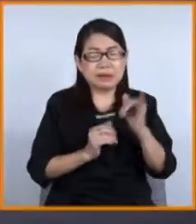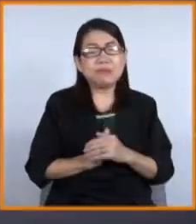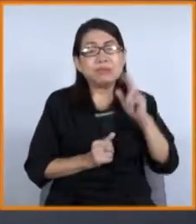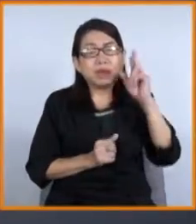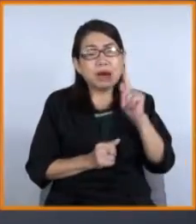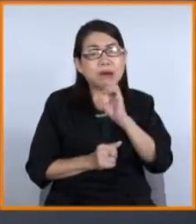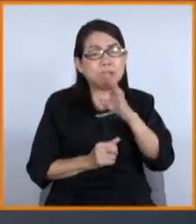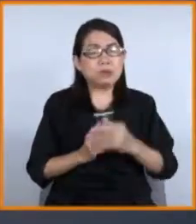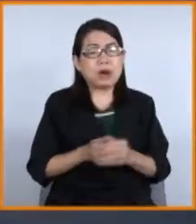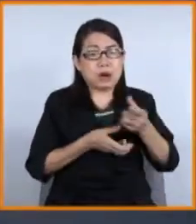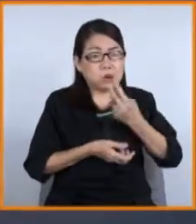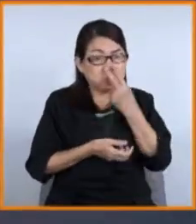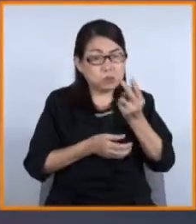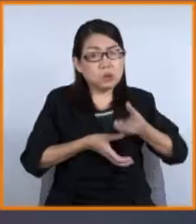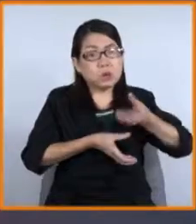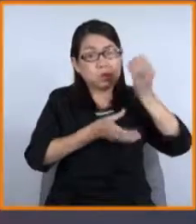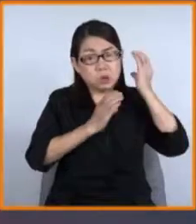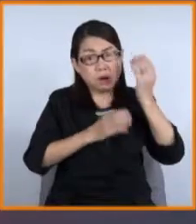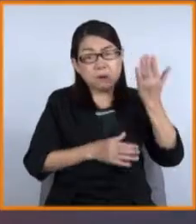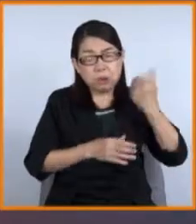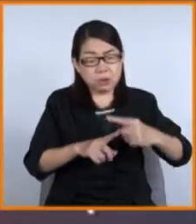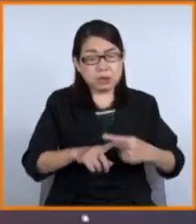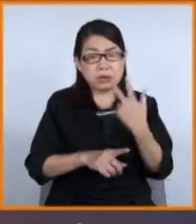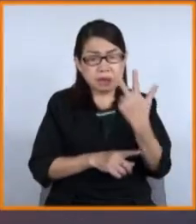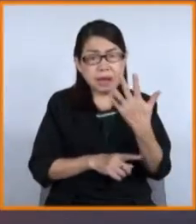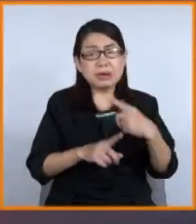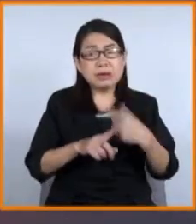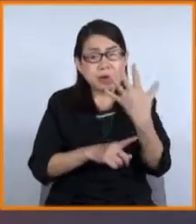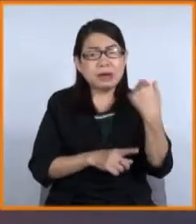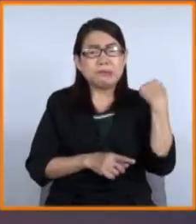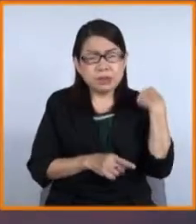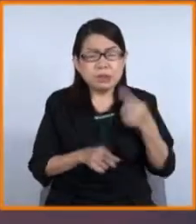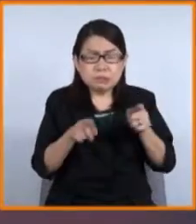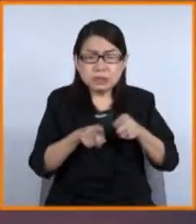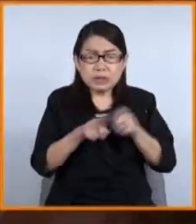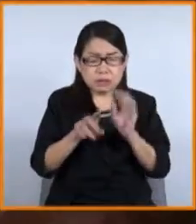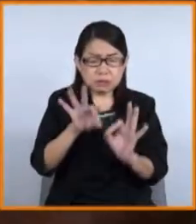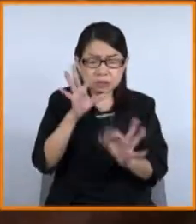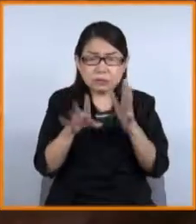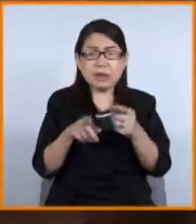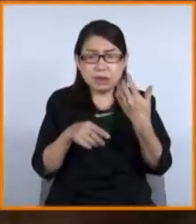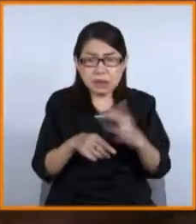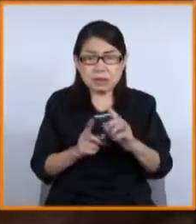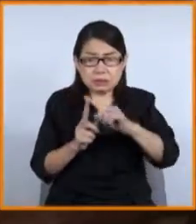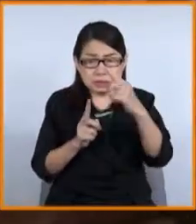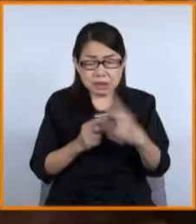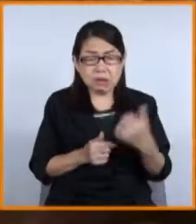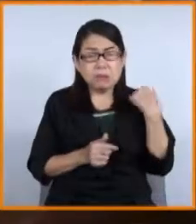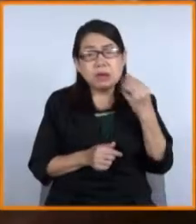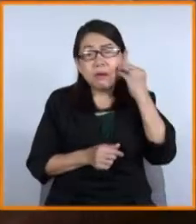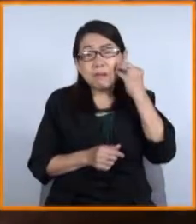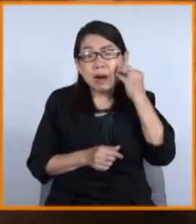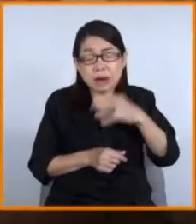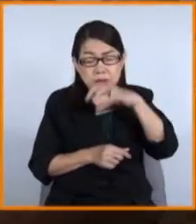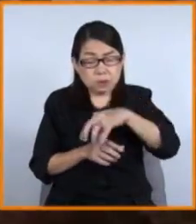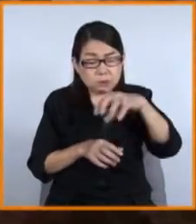านด้วยนะคะว่าย้อนกลับไปเมื่อเดือนพฤษภาคมที่ผ่านมานี่เพิ่งเกิดเพลิงไหม้ชุมชนแออัดแห่งนี้ค่ะซึ่งมีบ้านเรือน120หลังคา